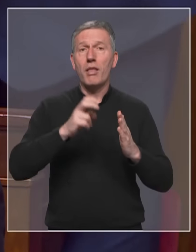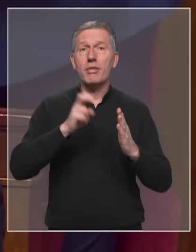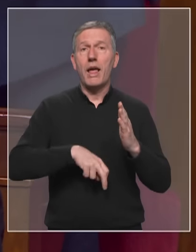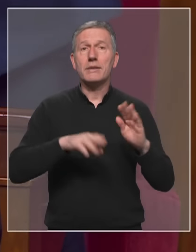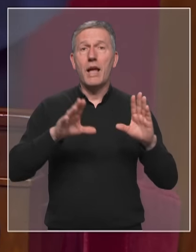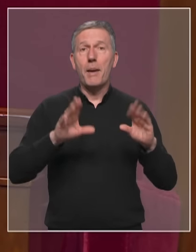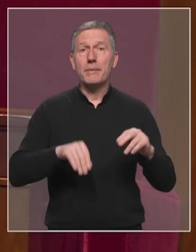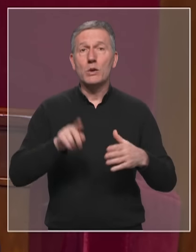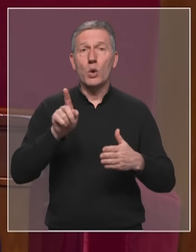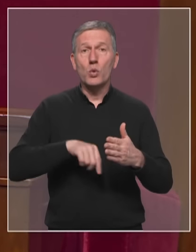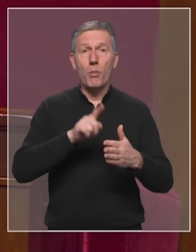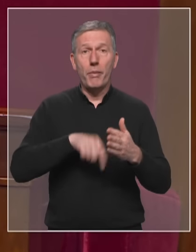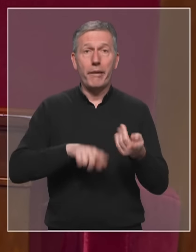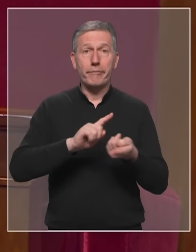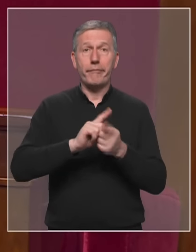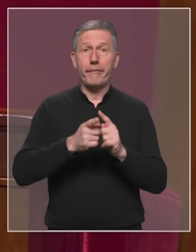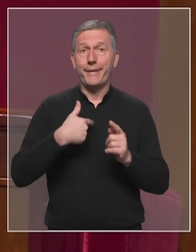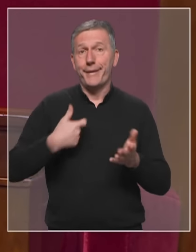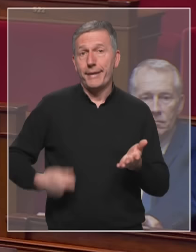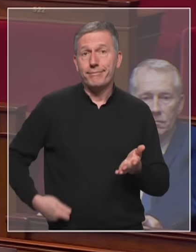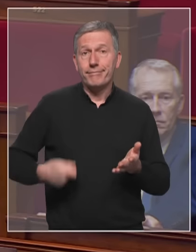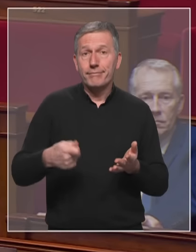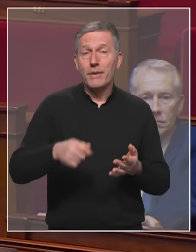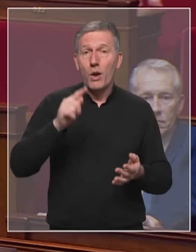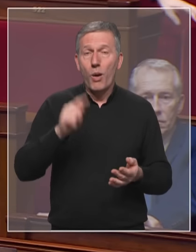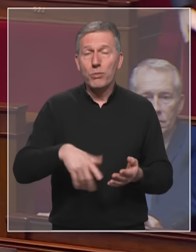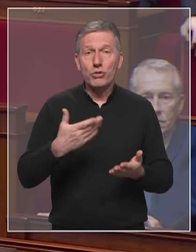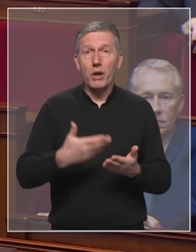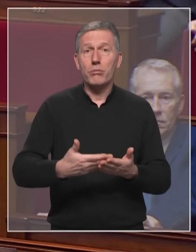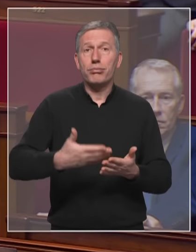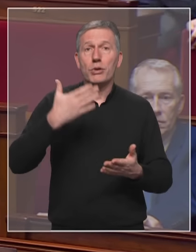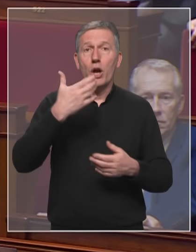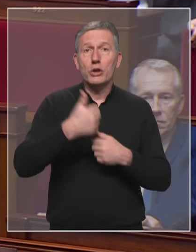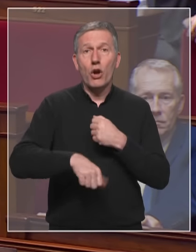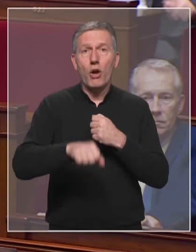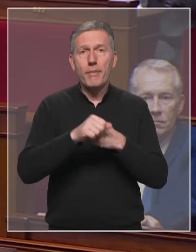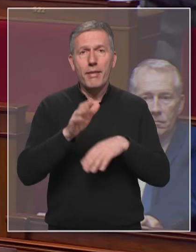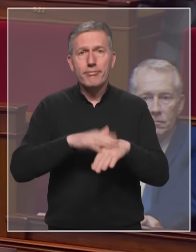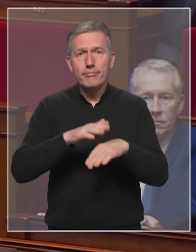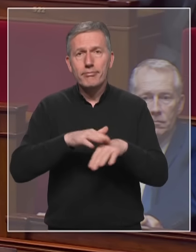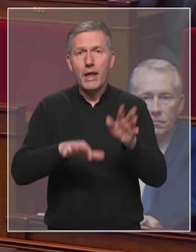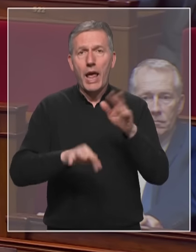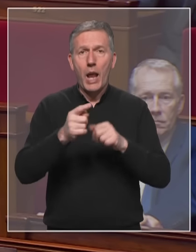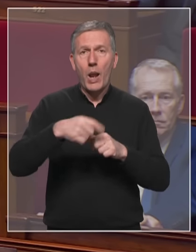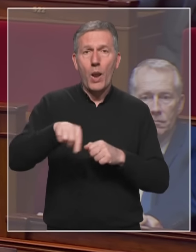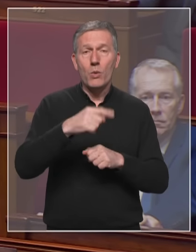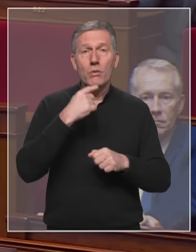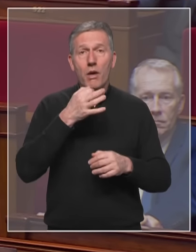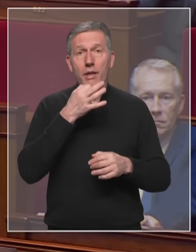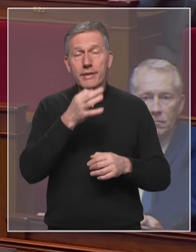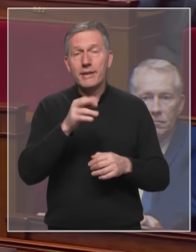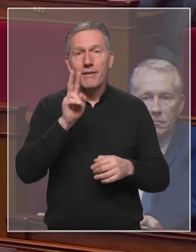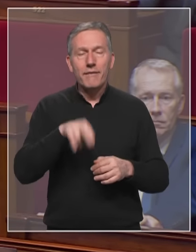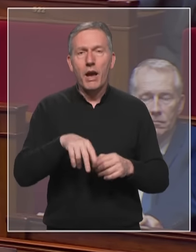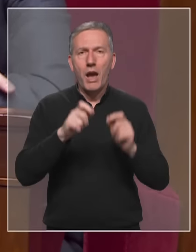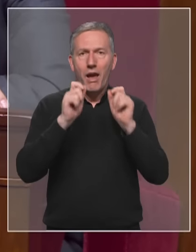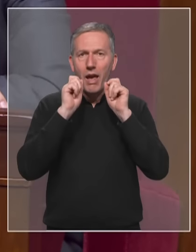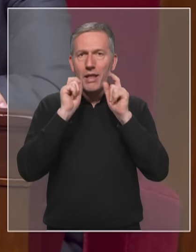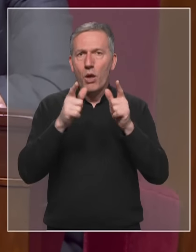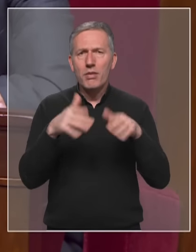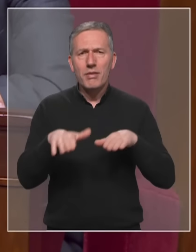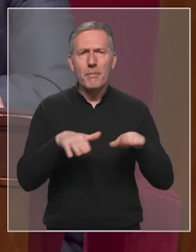elles payent aujourd'hui de fait la note. Depuis des semaines, les élus vous font part de leur stupéfaction, tant la méthode